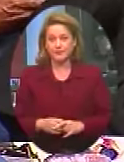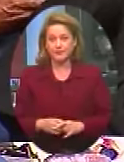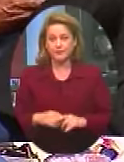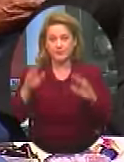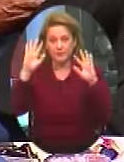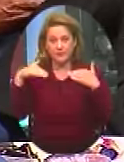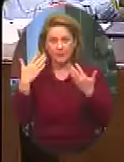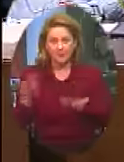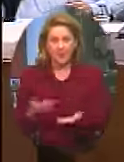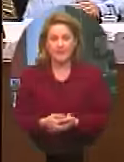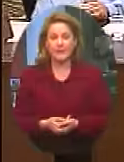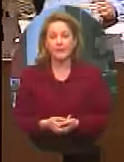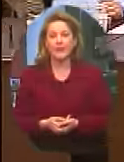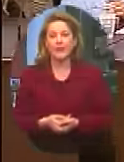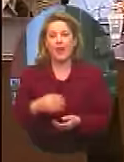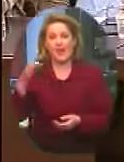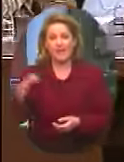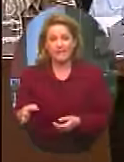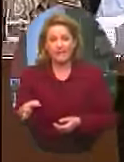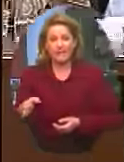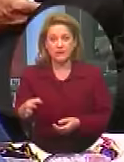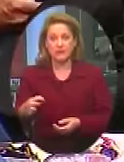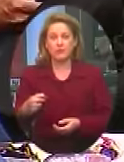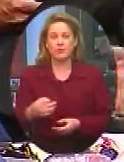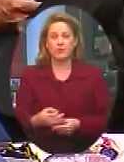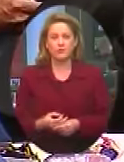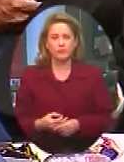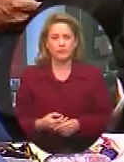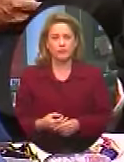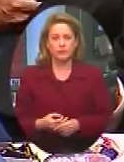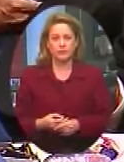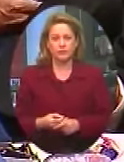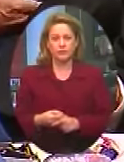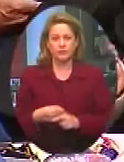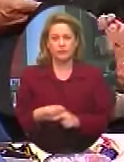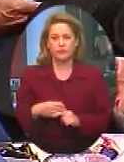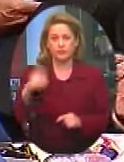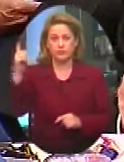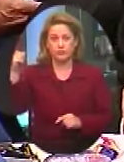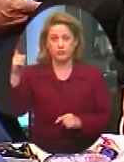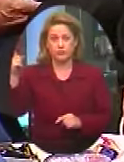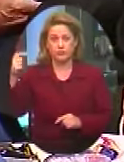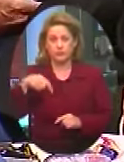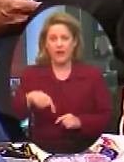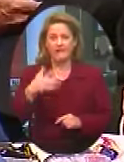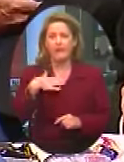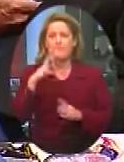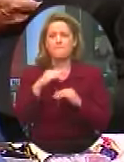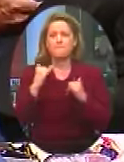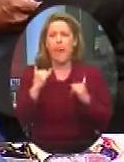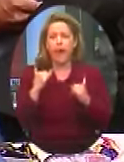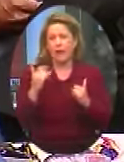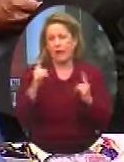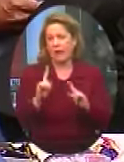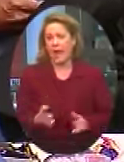למצרים, לקפריסין, ראש ממשלת יוון. אגב, הוא בא הנה, ועל מה הוא רצה לדבר? על הגז. והקפריסאי